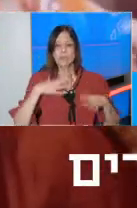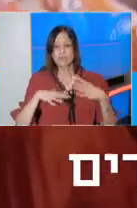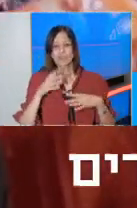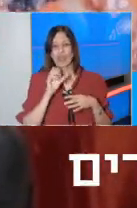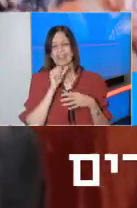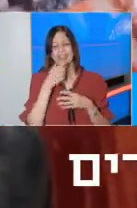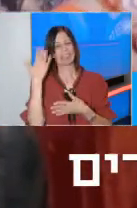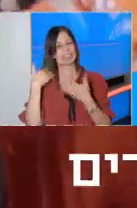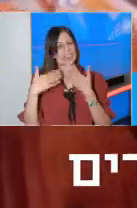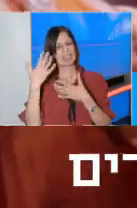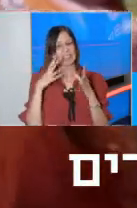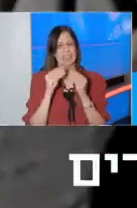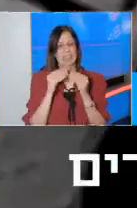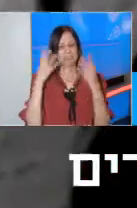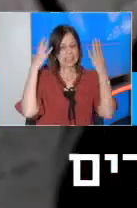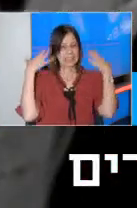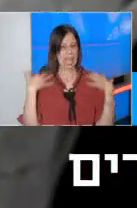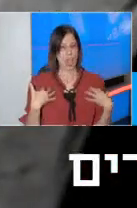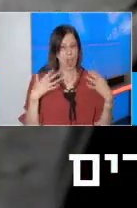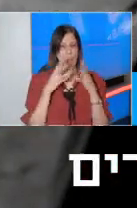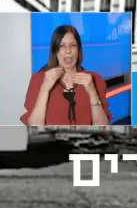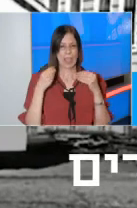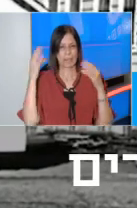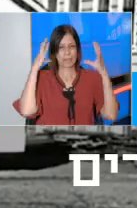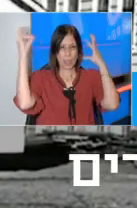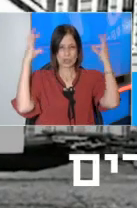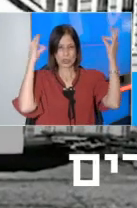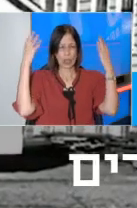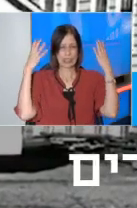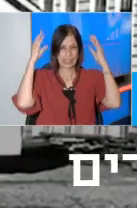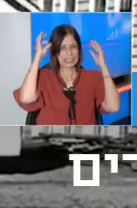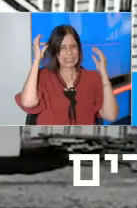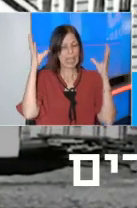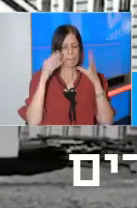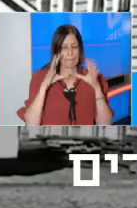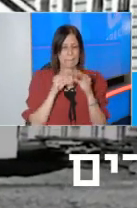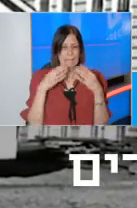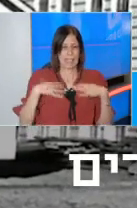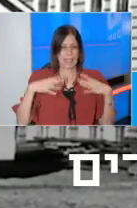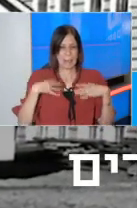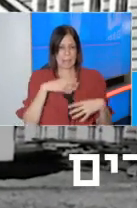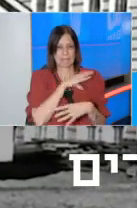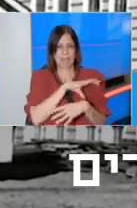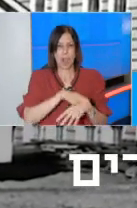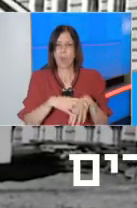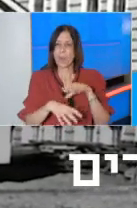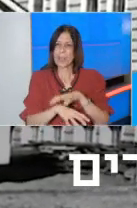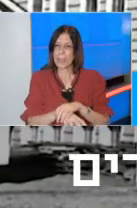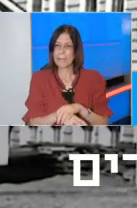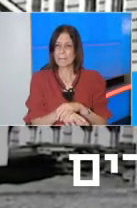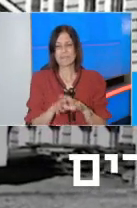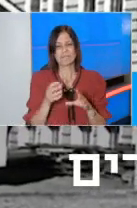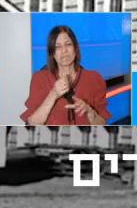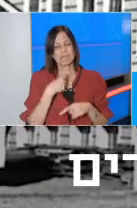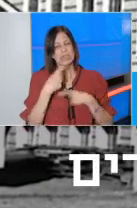מסורתיות, עם שיער ארוך, עם נוצות בשיער, עם בגדים ארוכים, עם את יודעת מסורתיים.